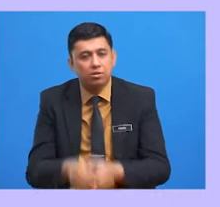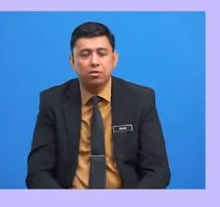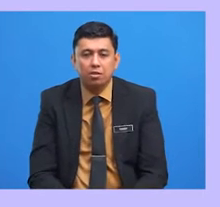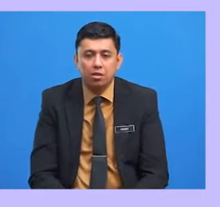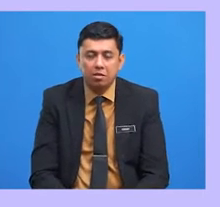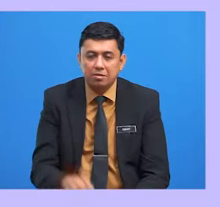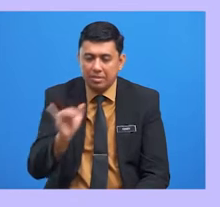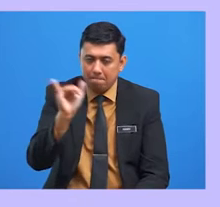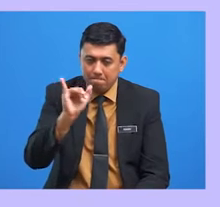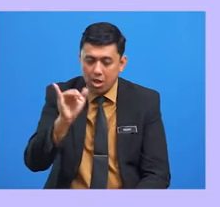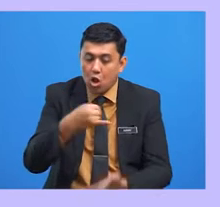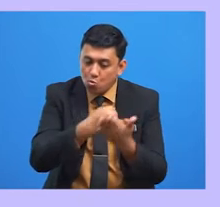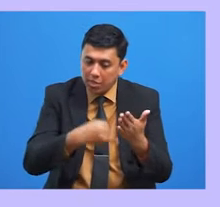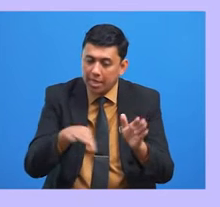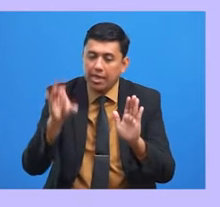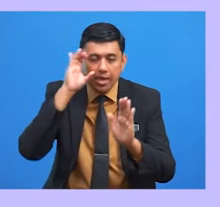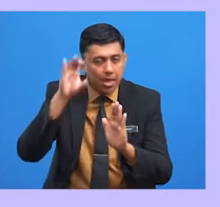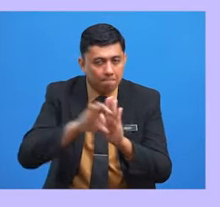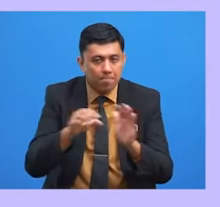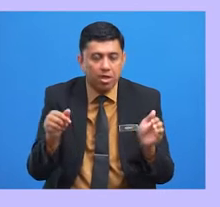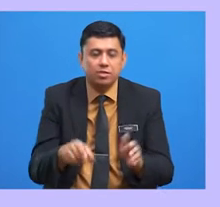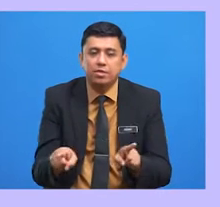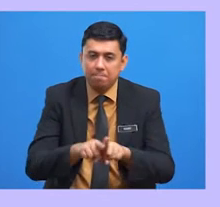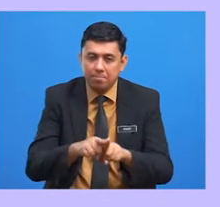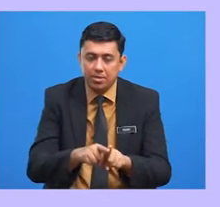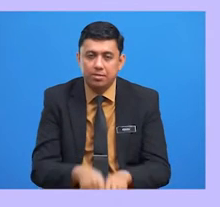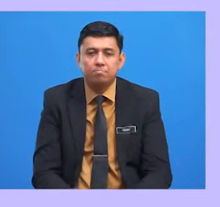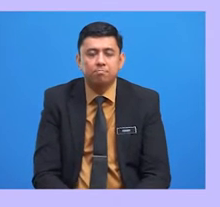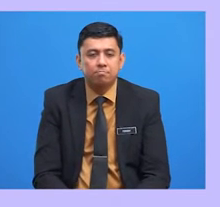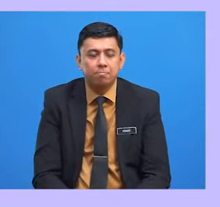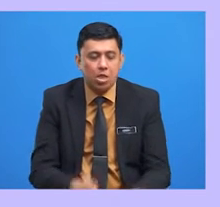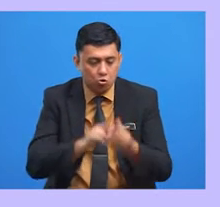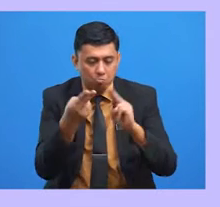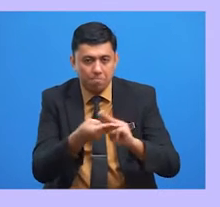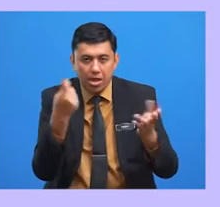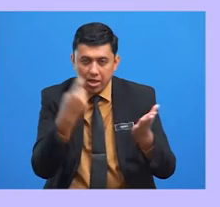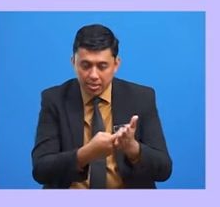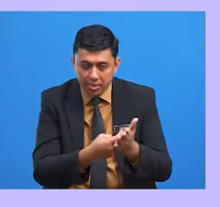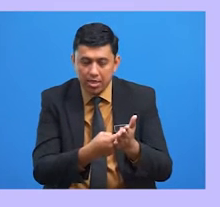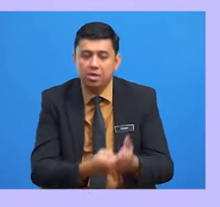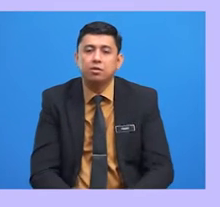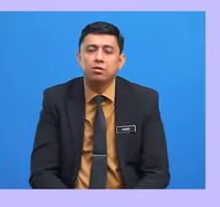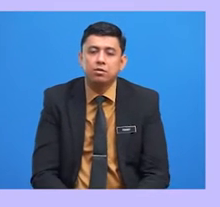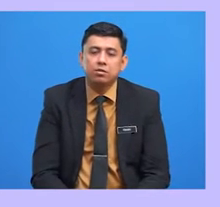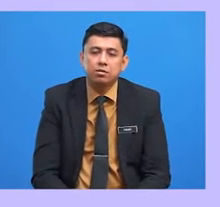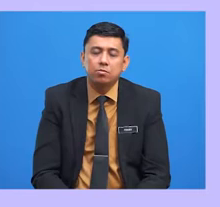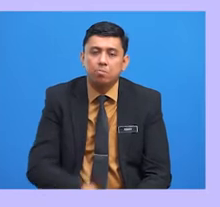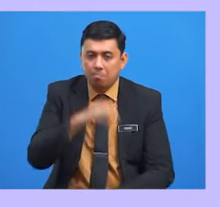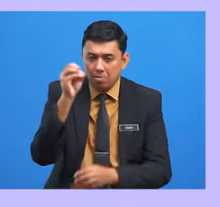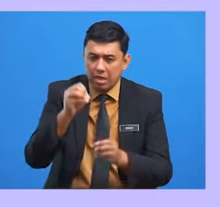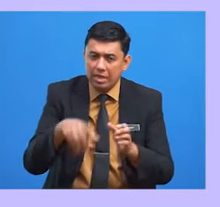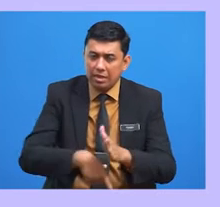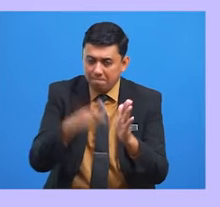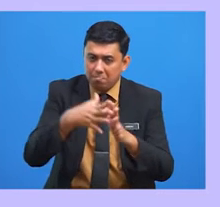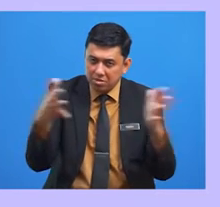keluk seperti hendak bangun. Di sini, murid dapat melihat peratus perubahan harga lebih besar daripada peratus